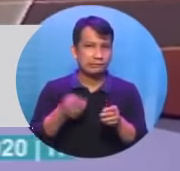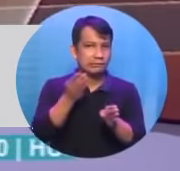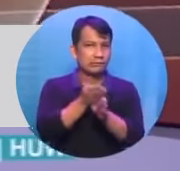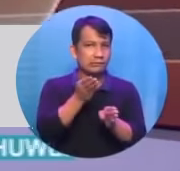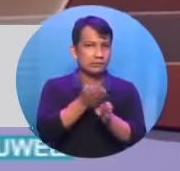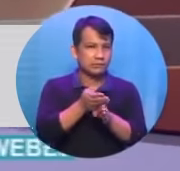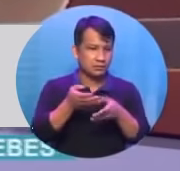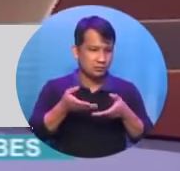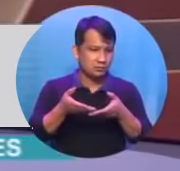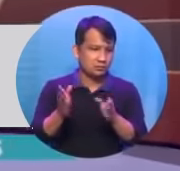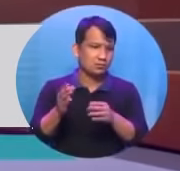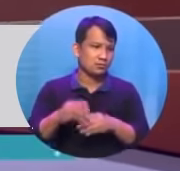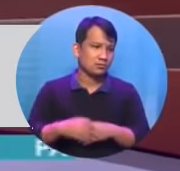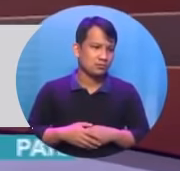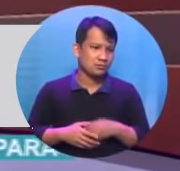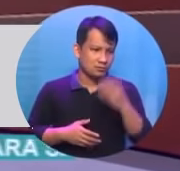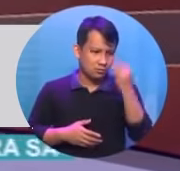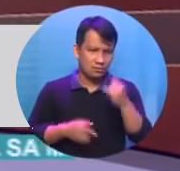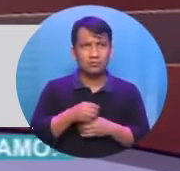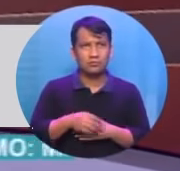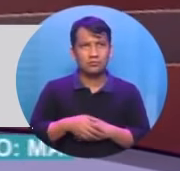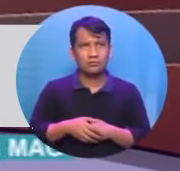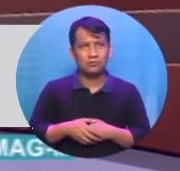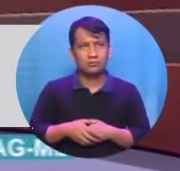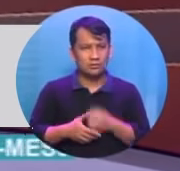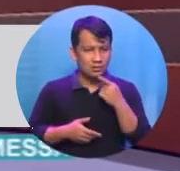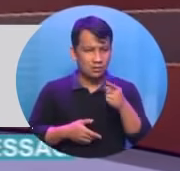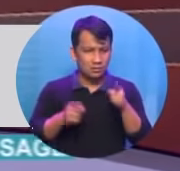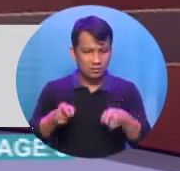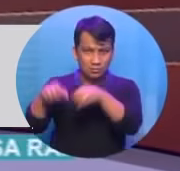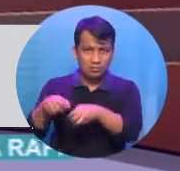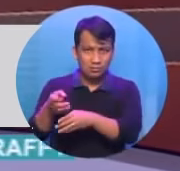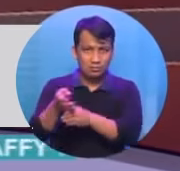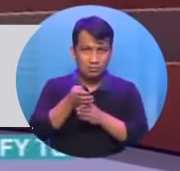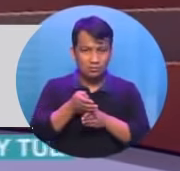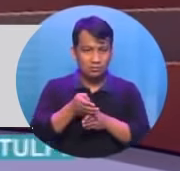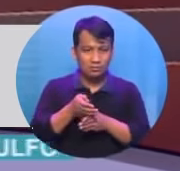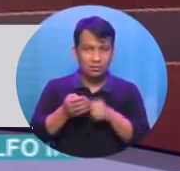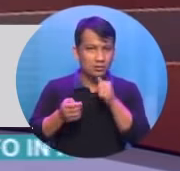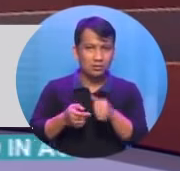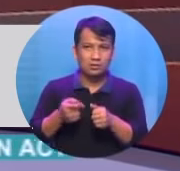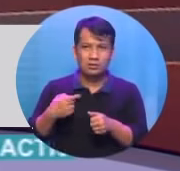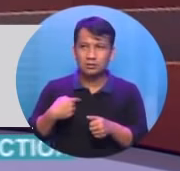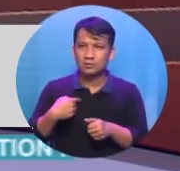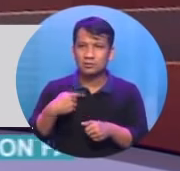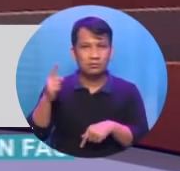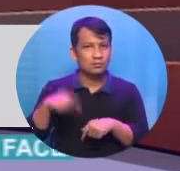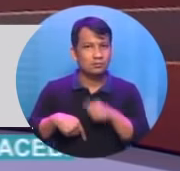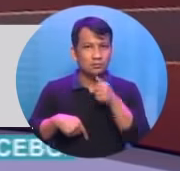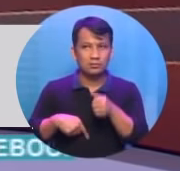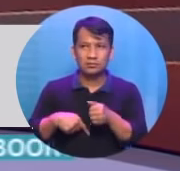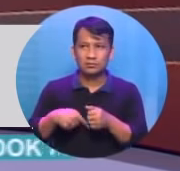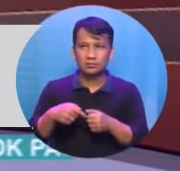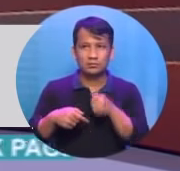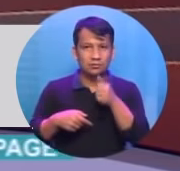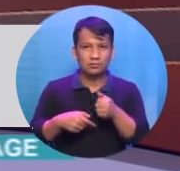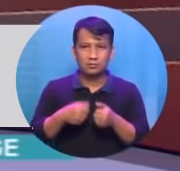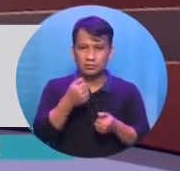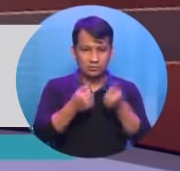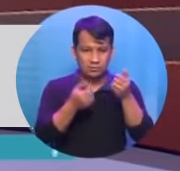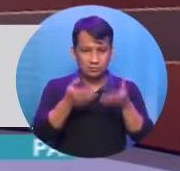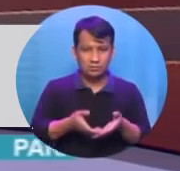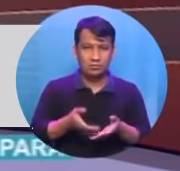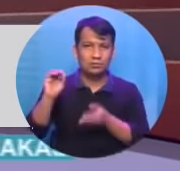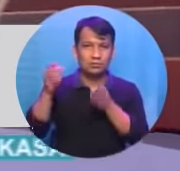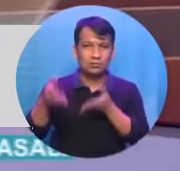go kaya yung bus. Kaya nga, sir, nagtaka ako bakit hindi niya in-impound. Kasi dapat in-impound yan. Oh. Hindi po ang driver ang liable yan po. Ang